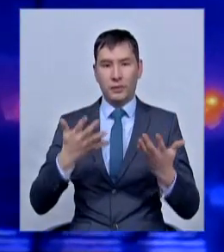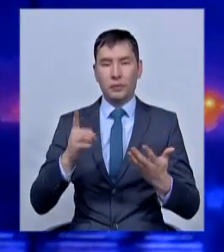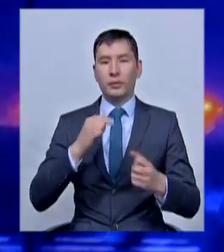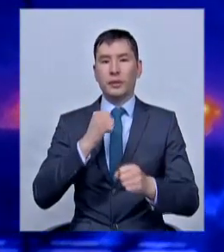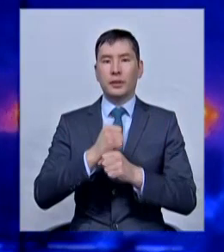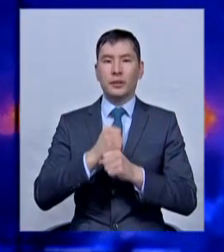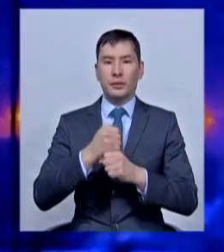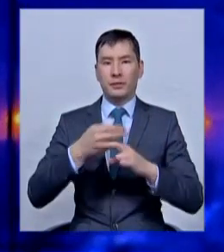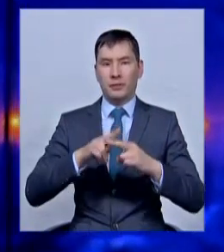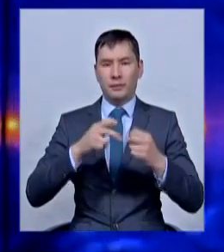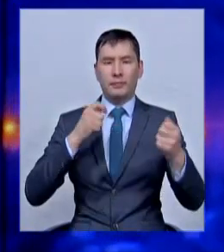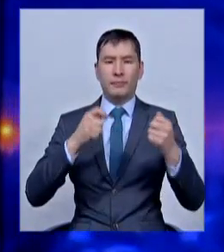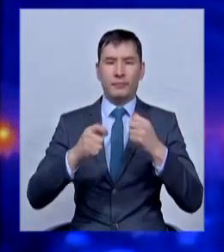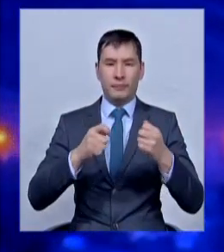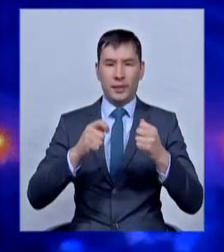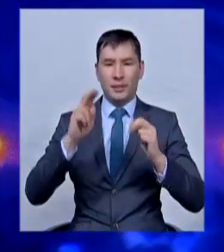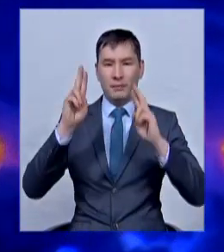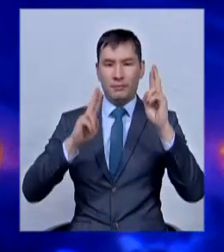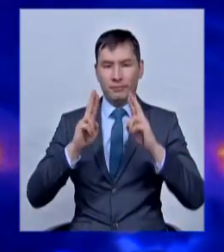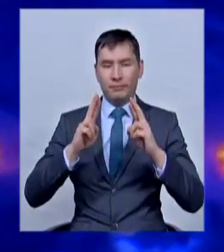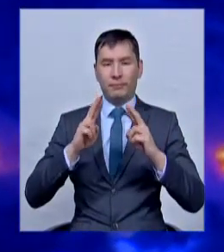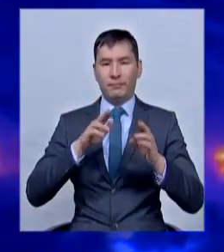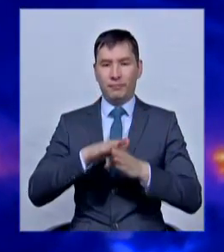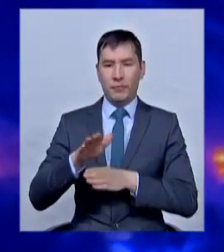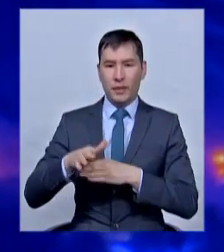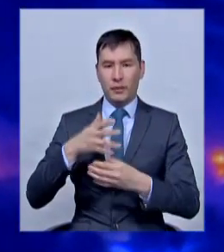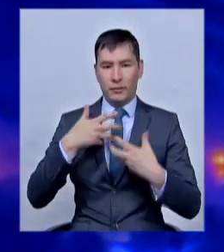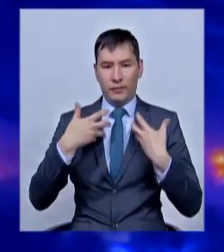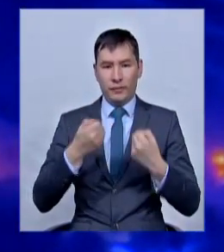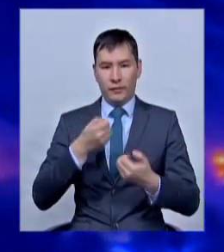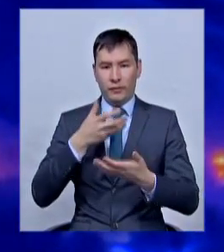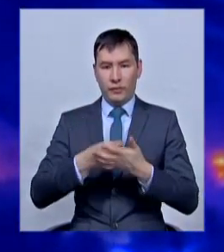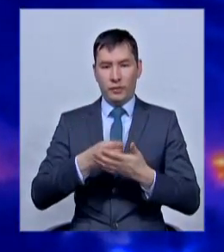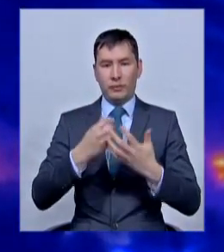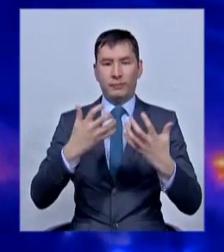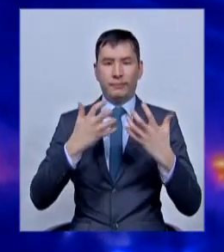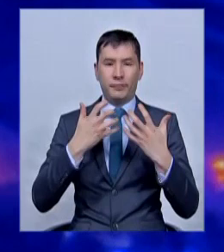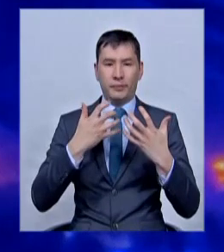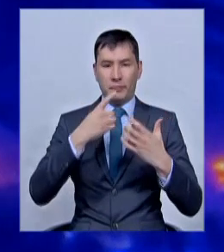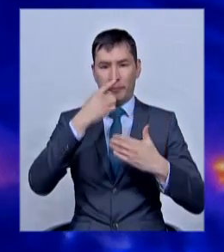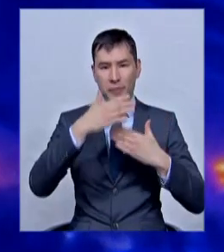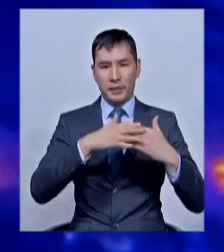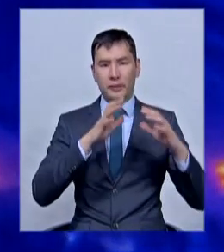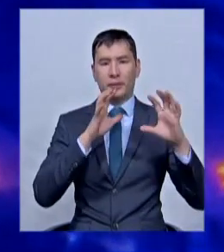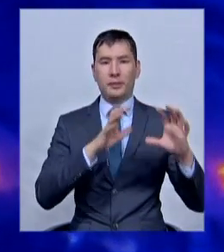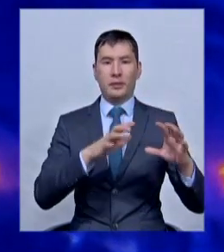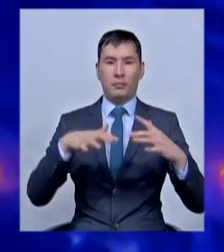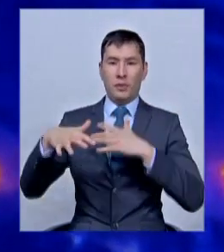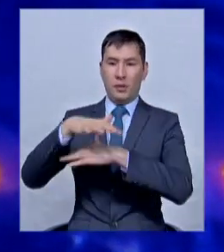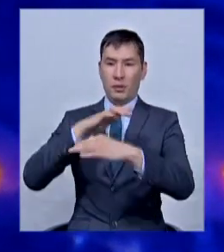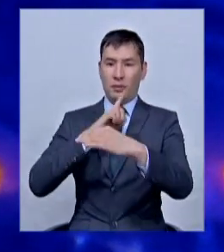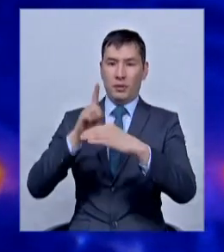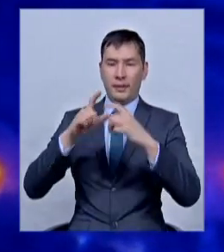дәрігерлер айтып отыр. Сондықтан денсаулықтарыңызды күтіп, барлық сақтық шараларын сақтауларыңызды сұраймыз. Қоғамдық орындарда бетперде